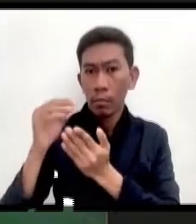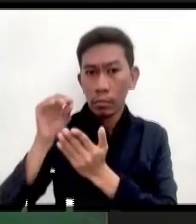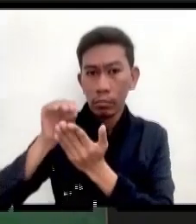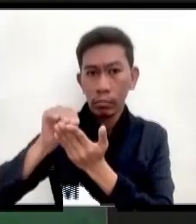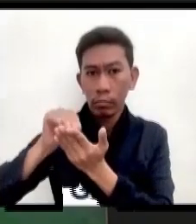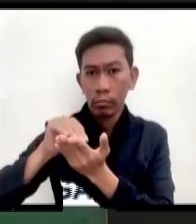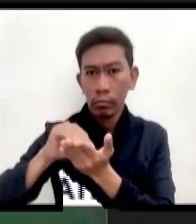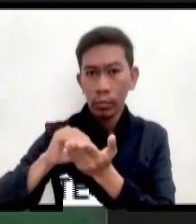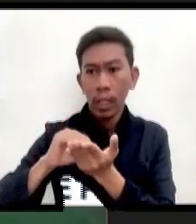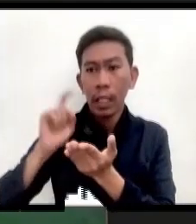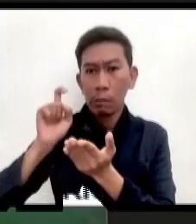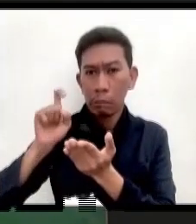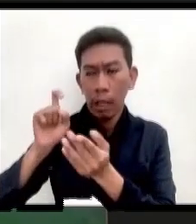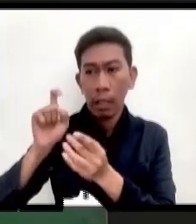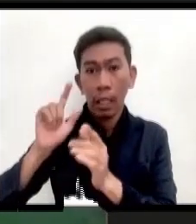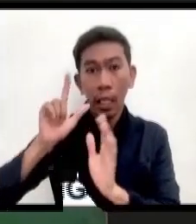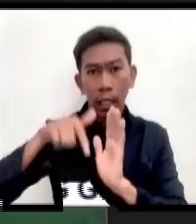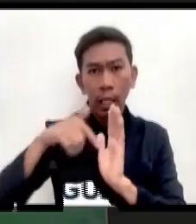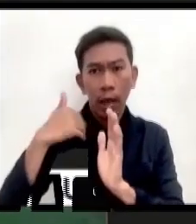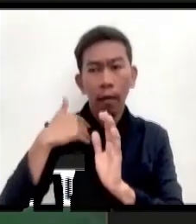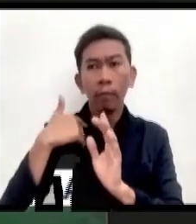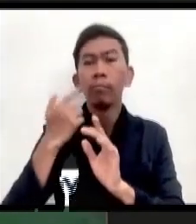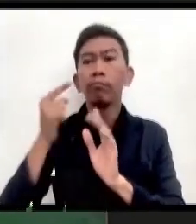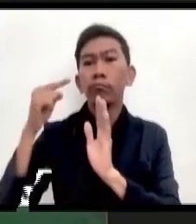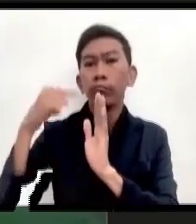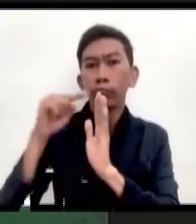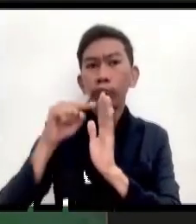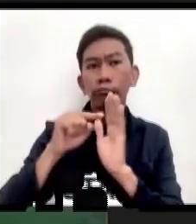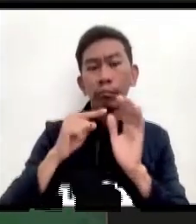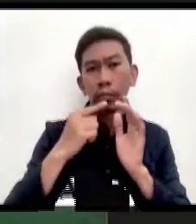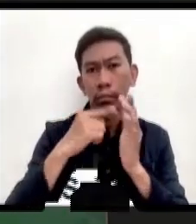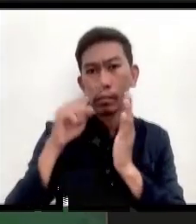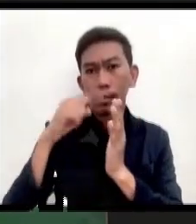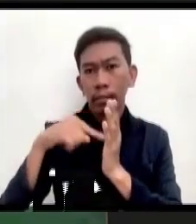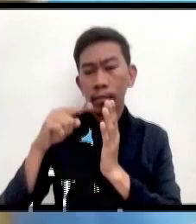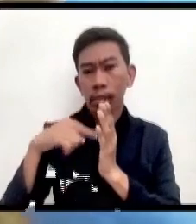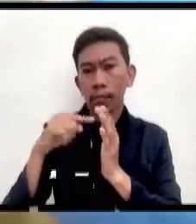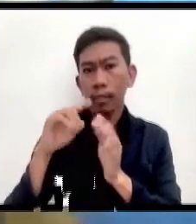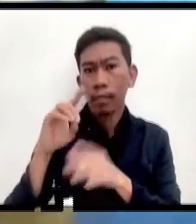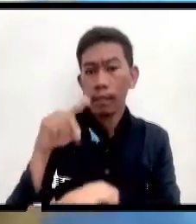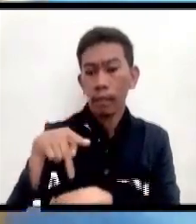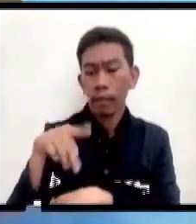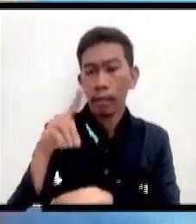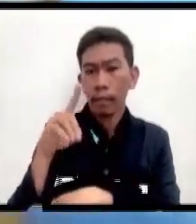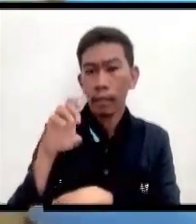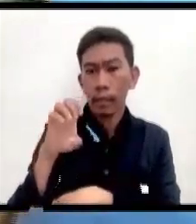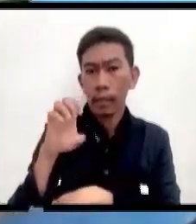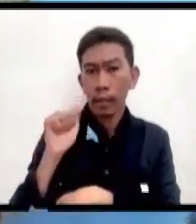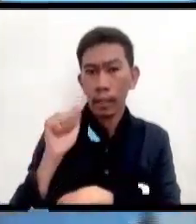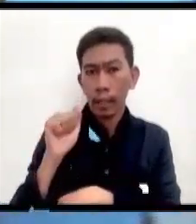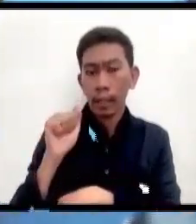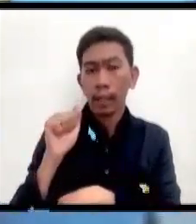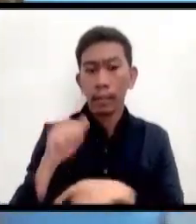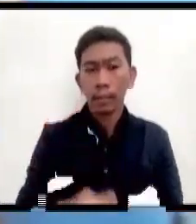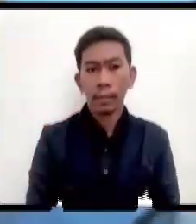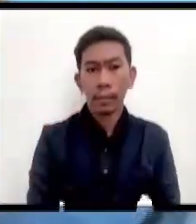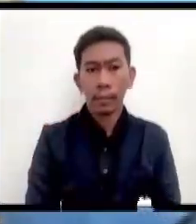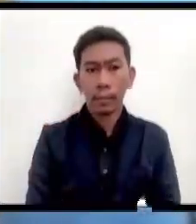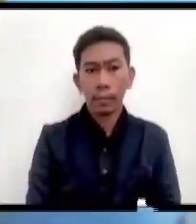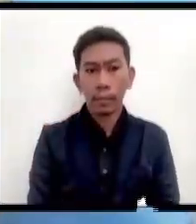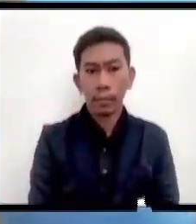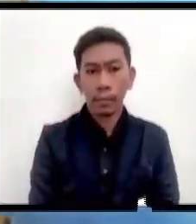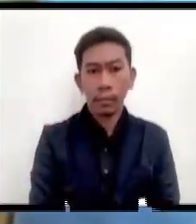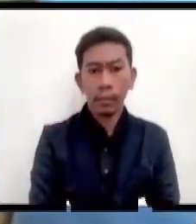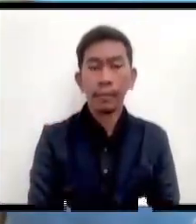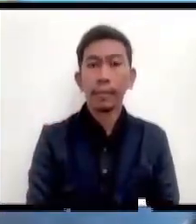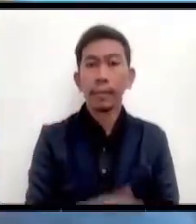checking every now and then by our PDEA regulatory compliance officers. Sa isang ambush interview, bago tumula